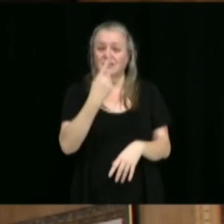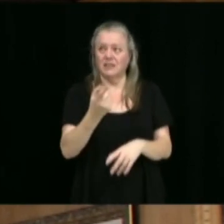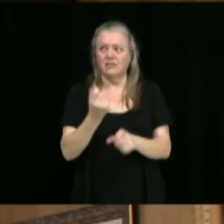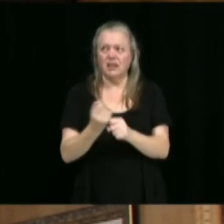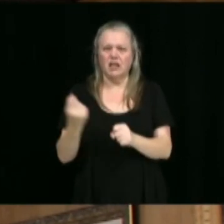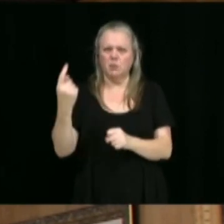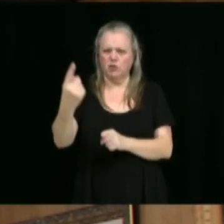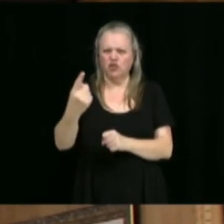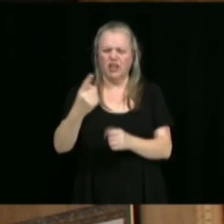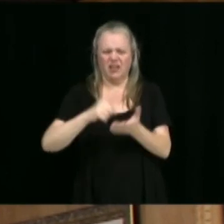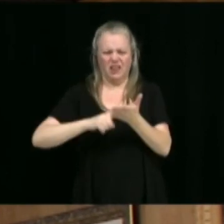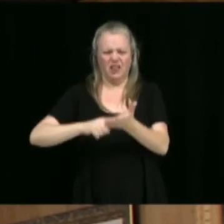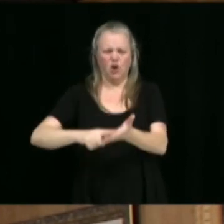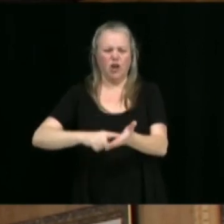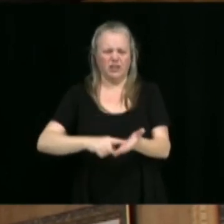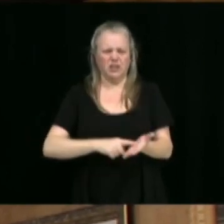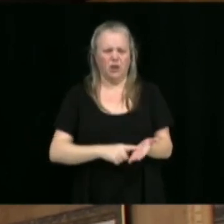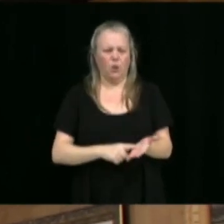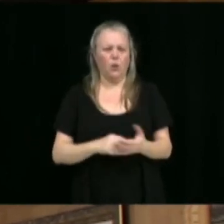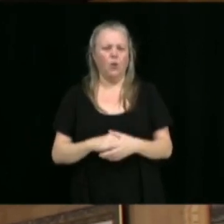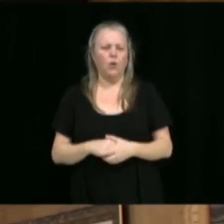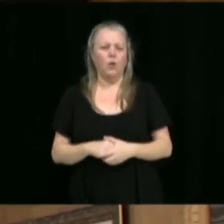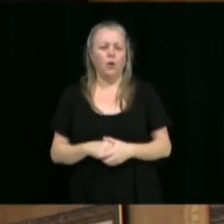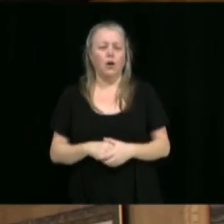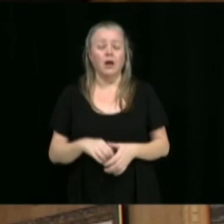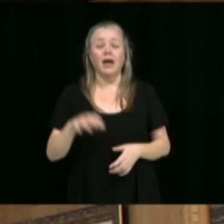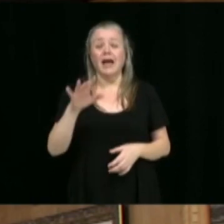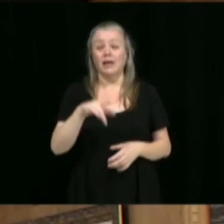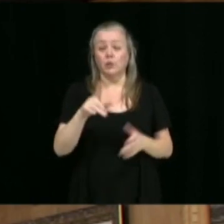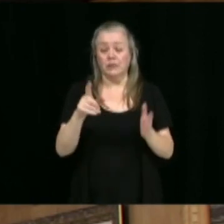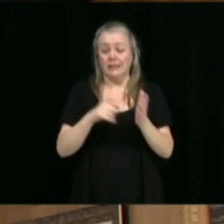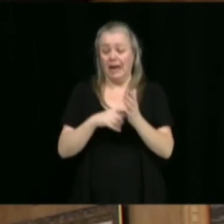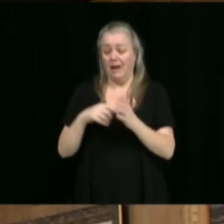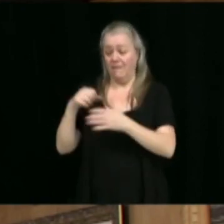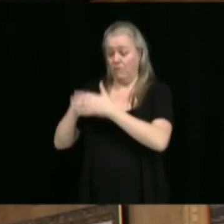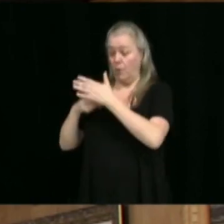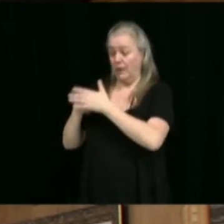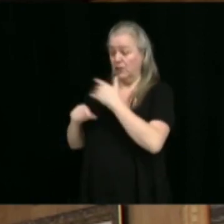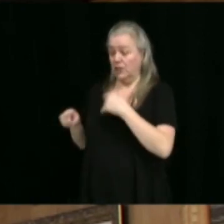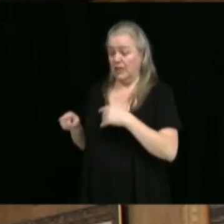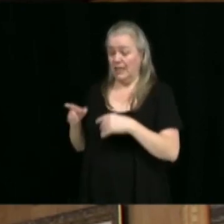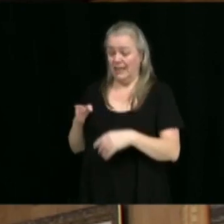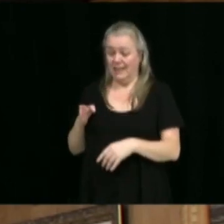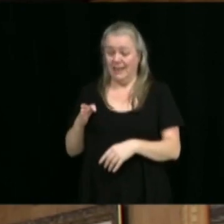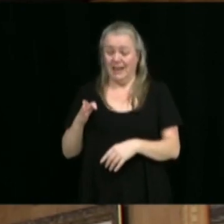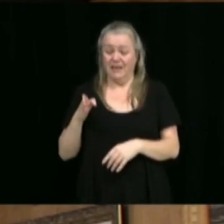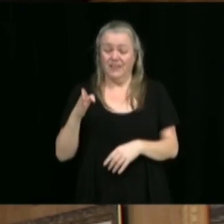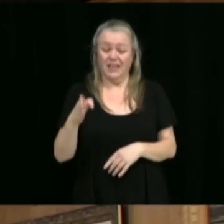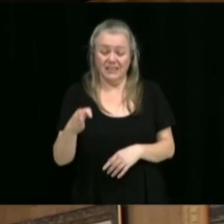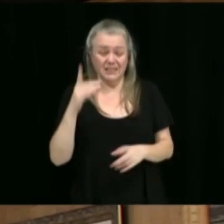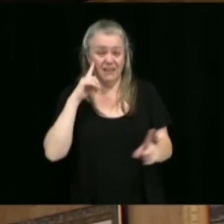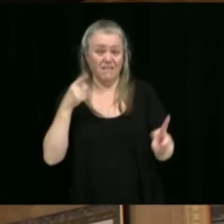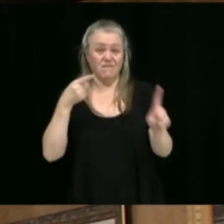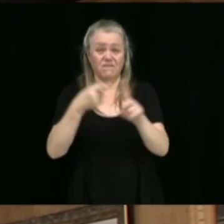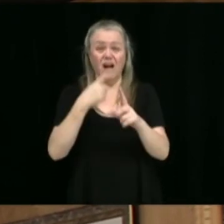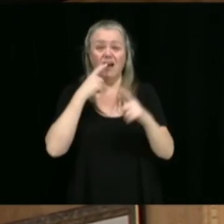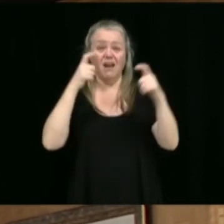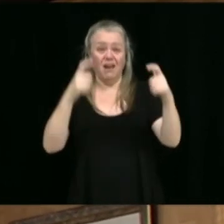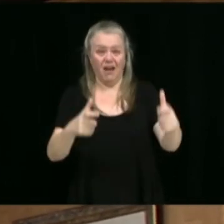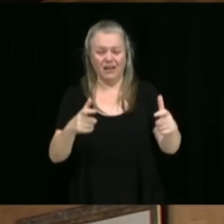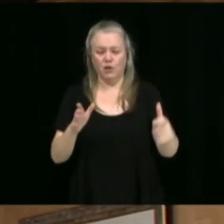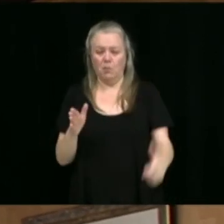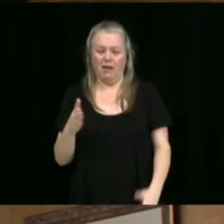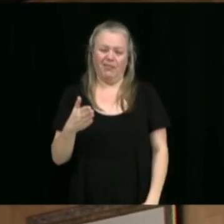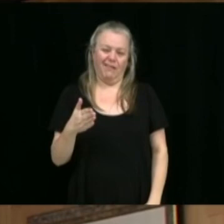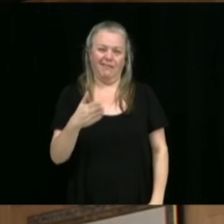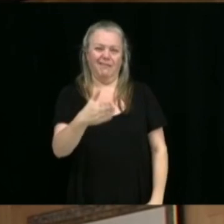moins... parce qu'il y a un angle, hein, lorsqu'on quitte là, du côté de la fromagerie pour traverser vers le lac, là, est en angle la traverse. Donc, il y a des travaux qui vont compléter